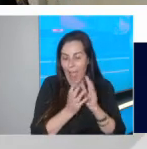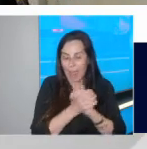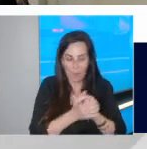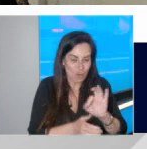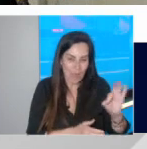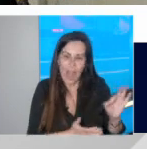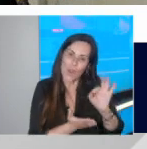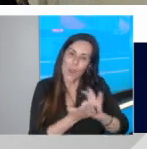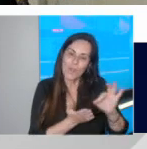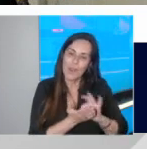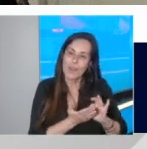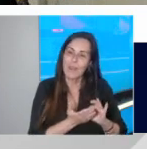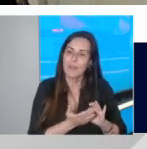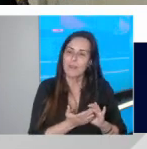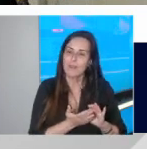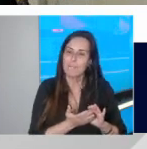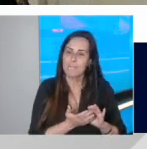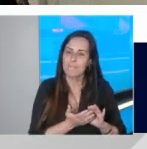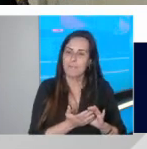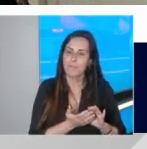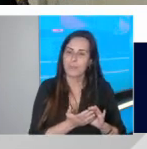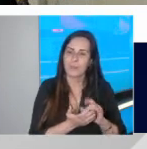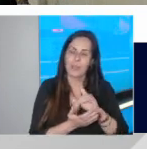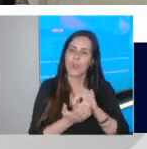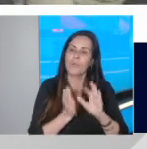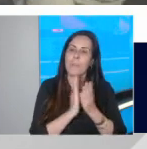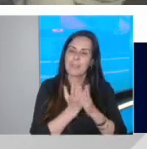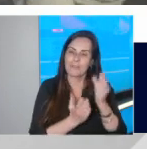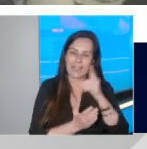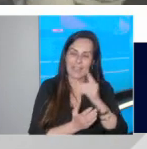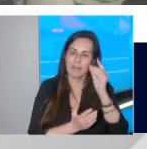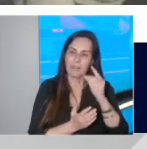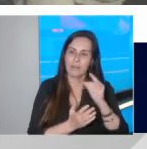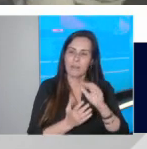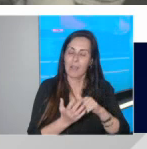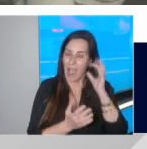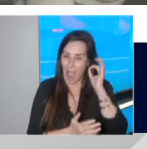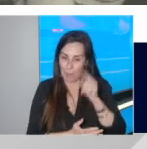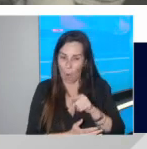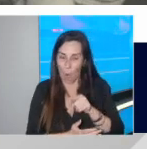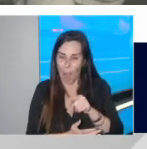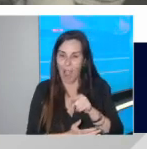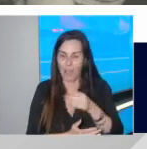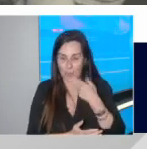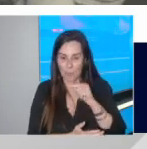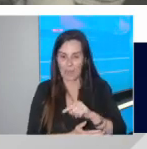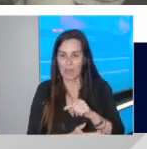חברותיה כותבות לה... איפה היא הייתה? חברותיה כותבות לה בספר זיכרונות, איפה שרות צדקוני